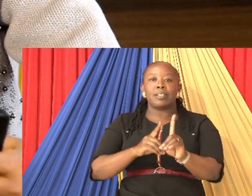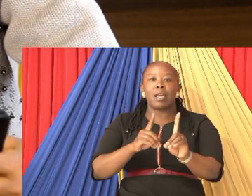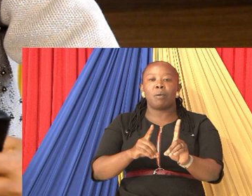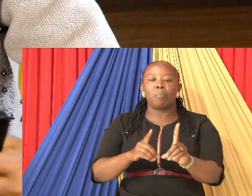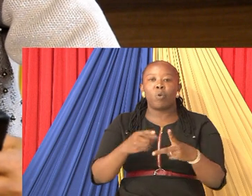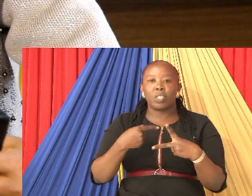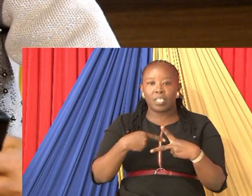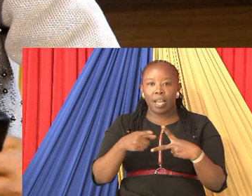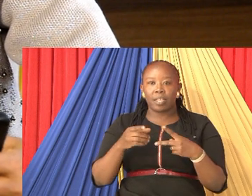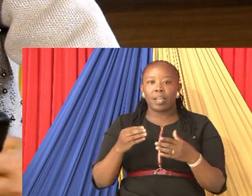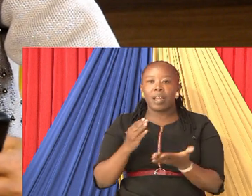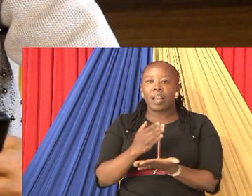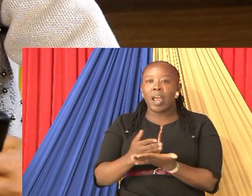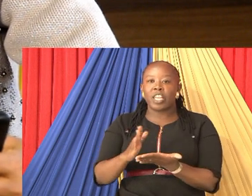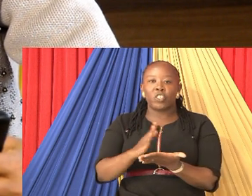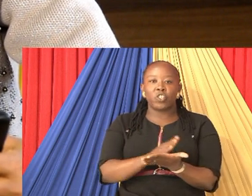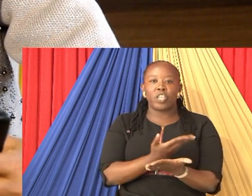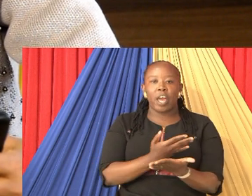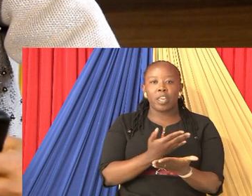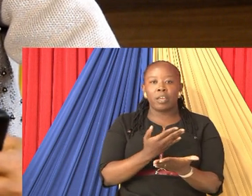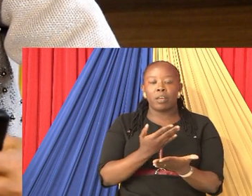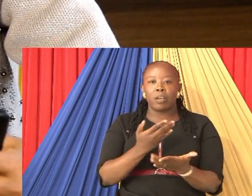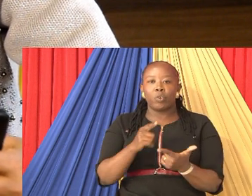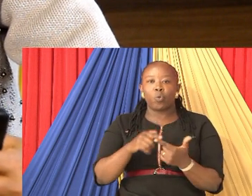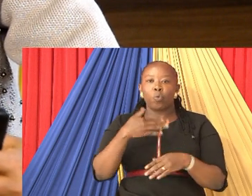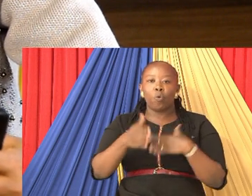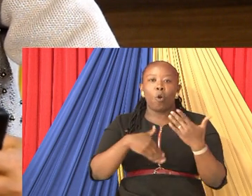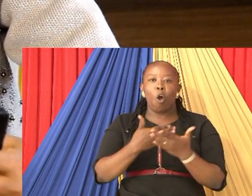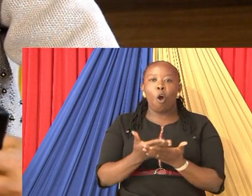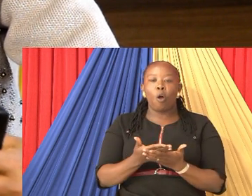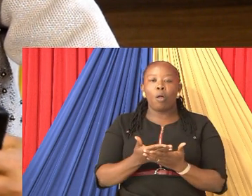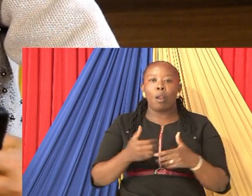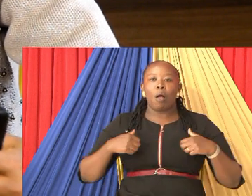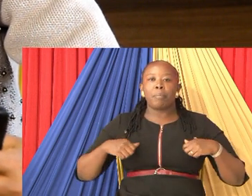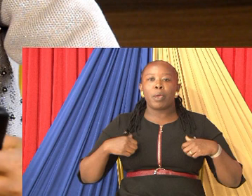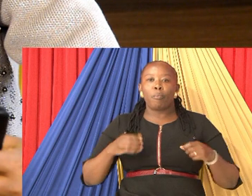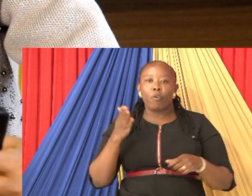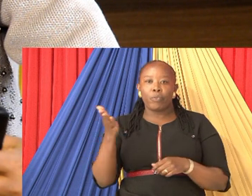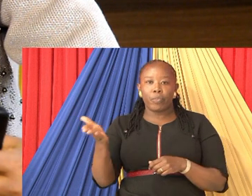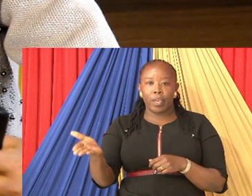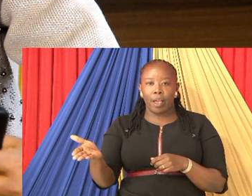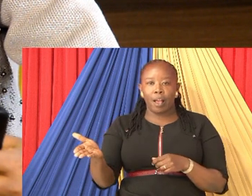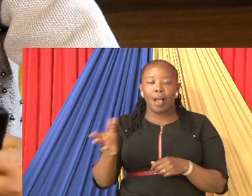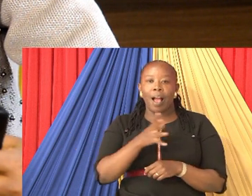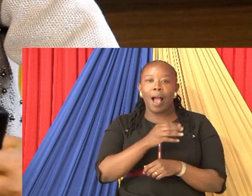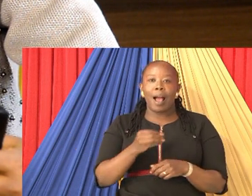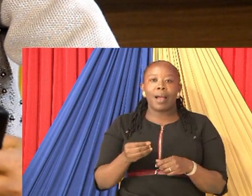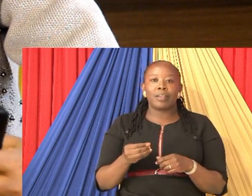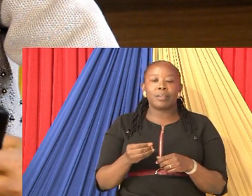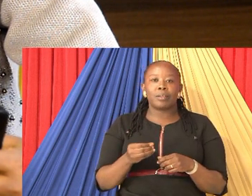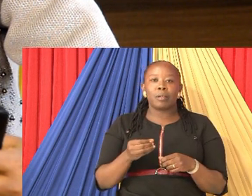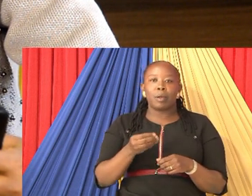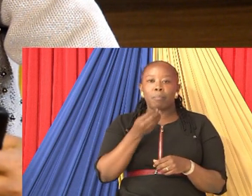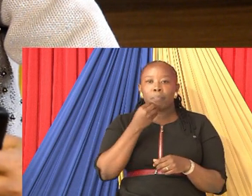vingine makada saba ama 7 baskets ambayo yamejaa mabaki. Kwa kitendo